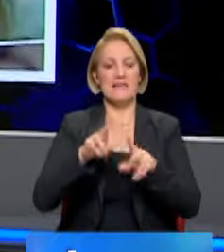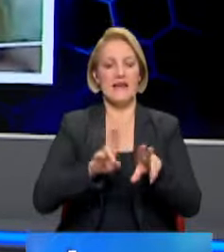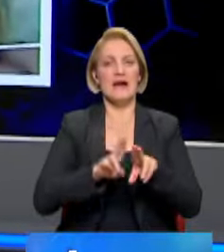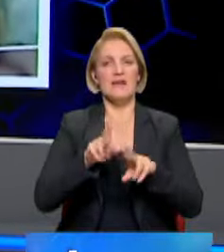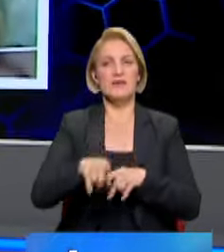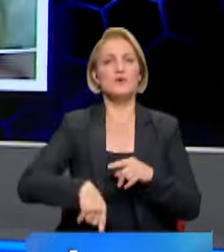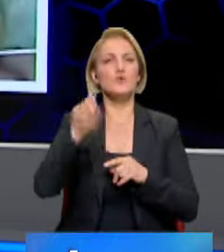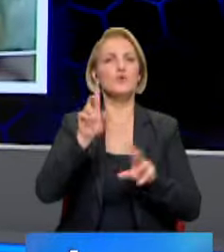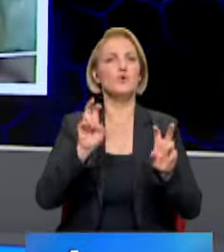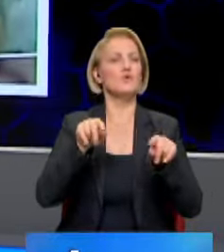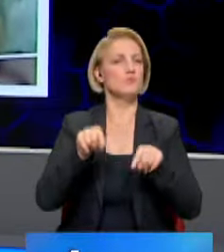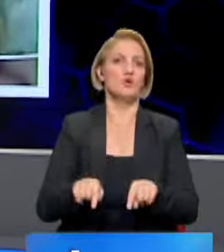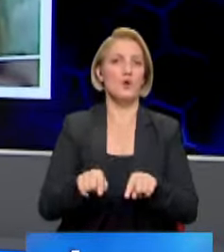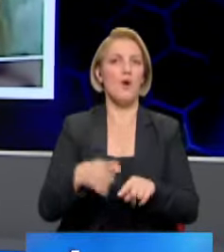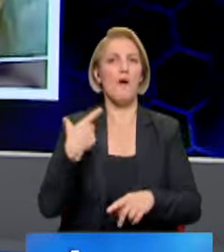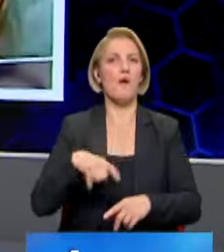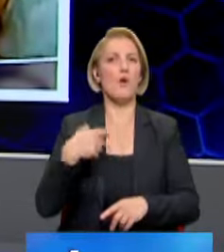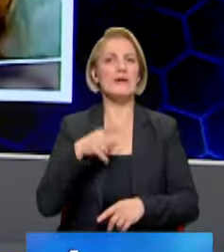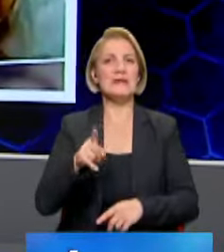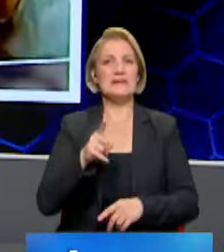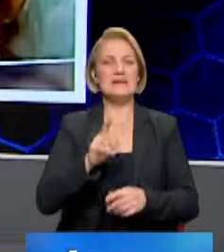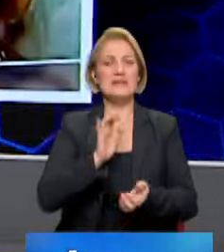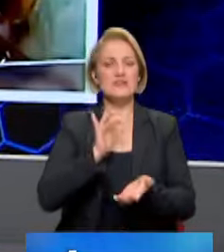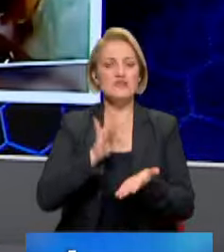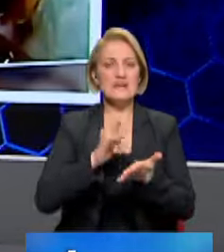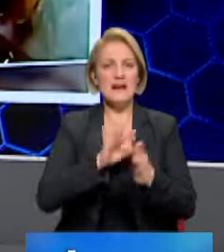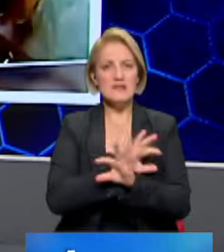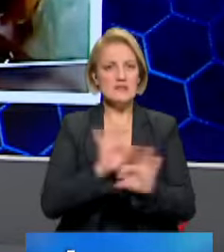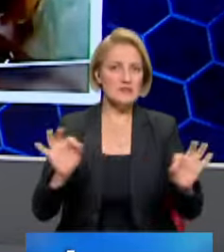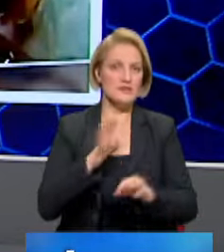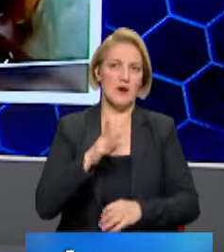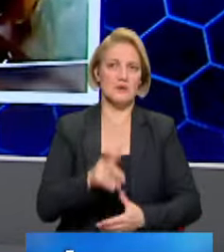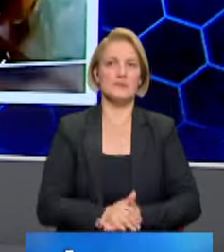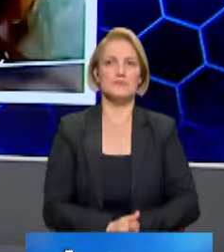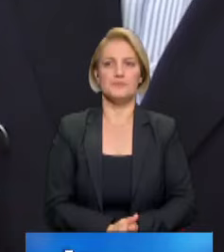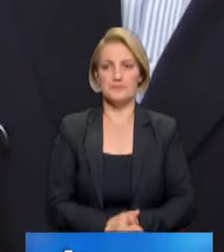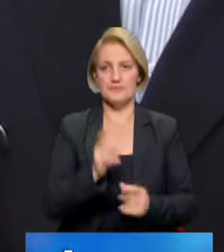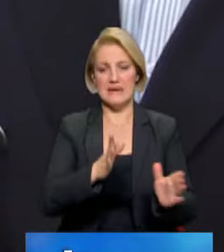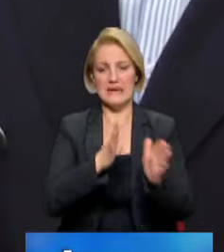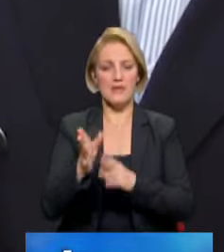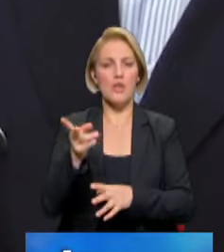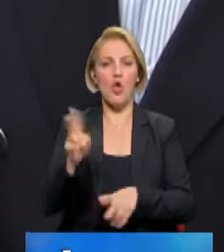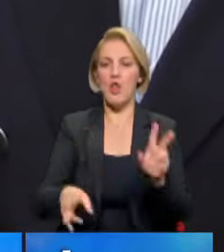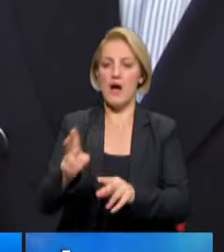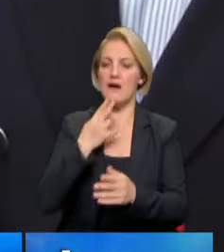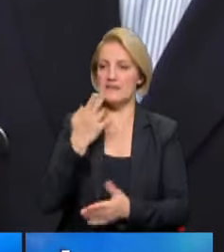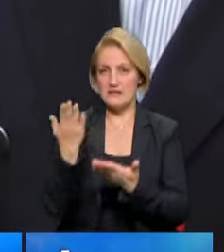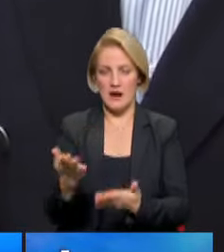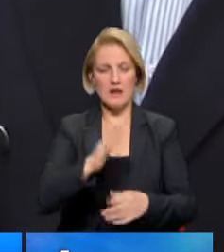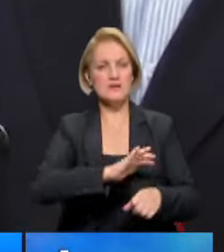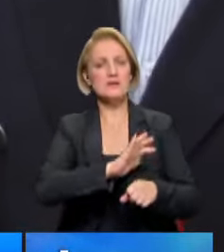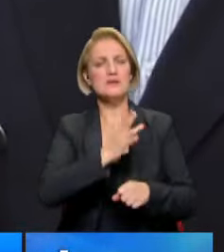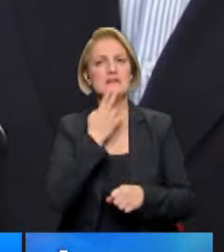da gündeminde bu vardı. Özellikle de cezasızlık vardı. Bir yanda öldürülen kadınlar, bir yanda tacize